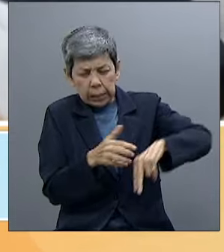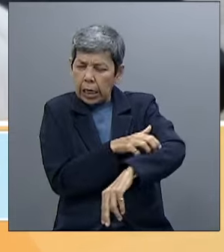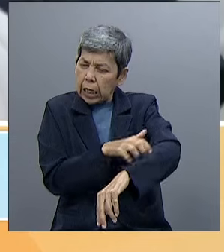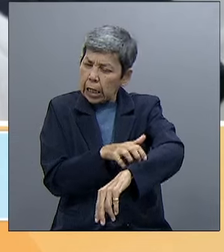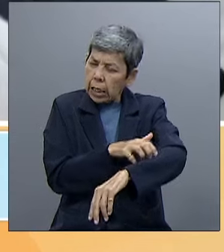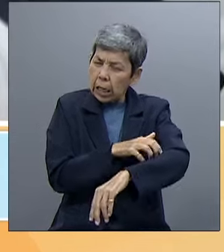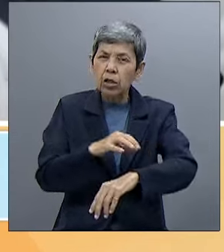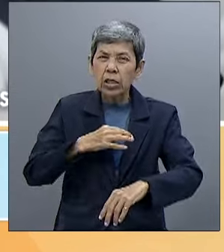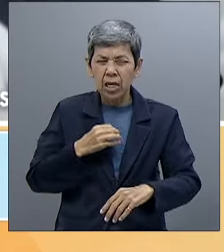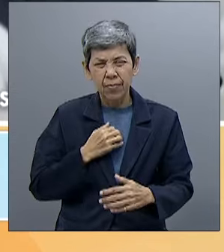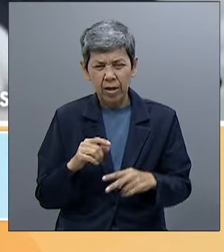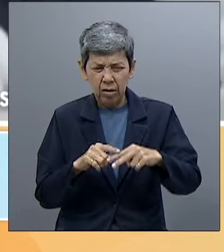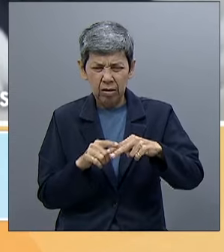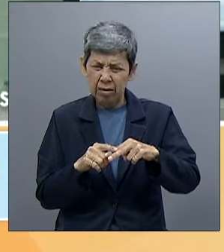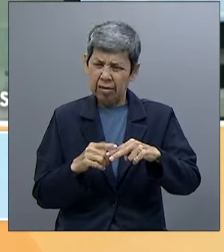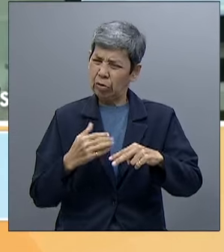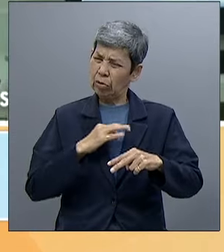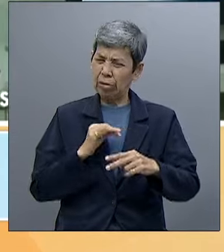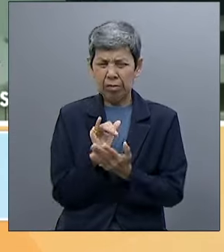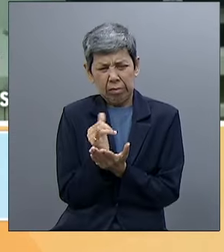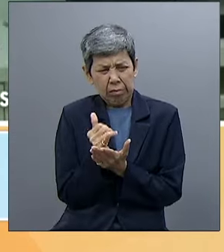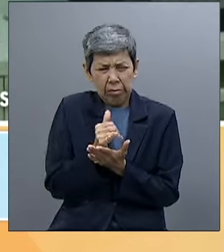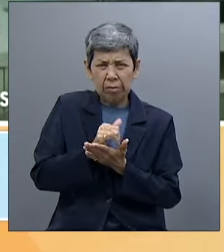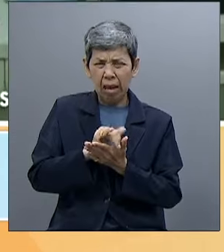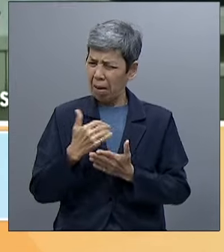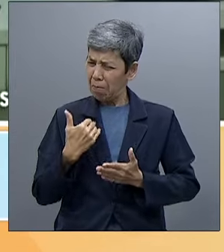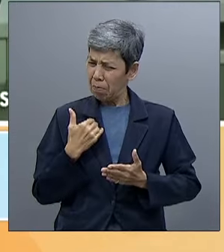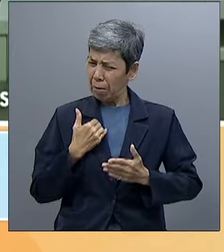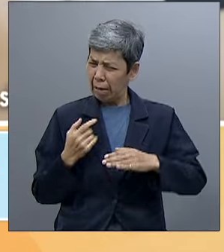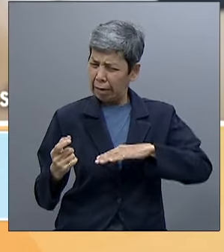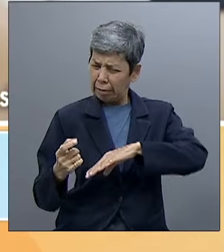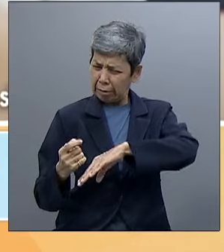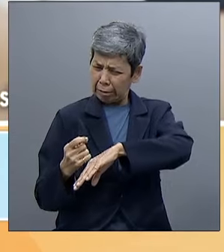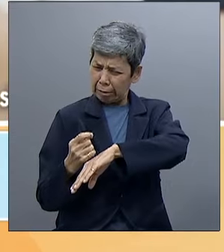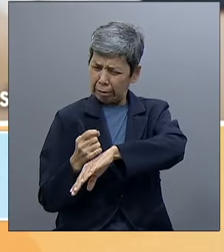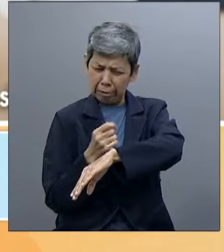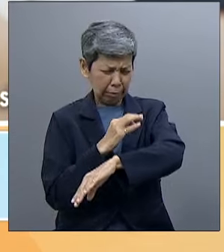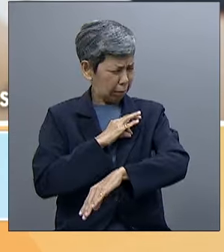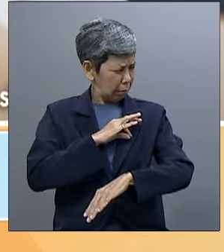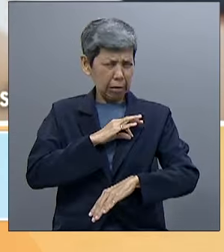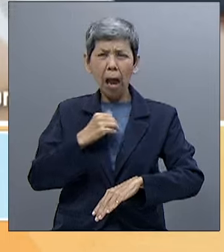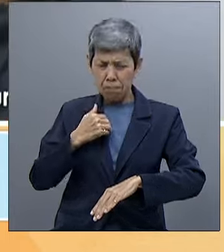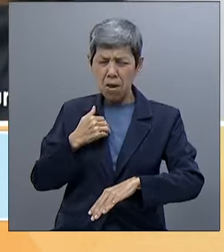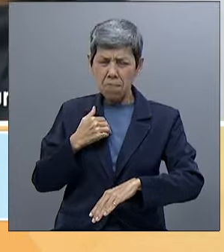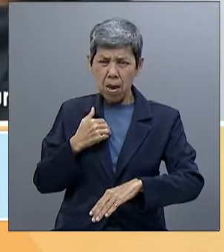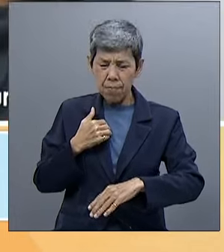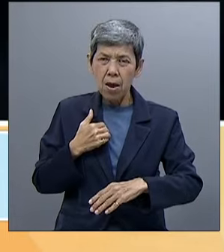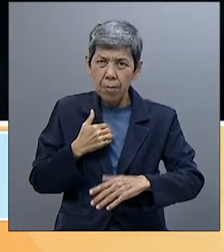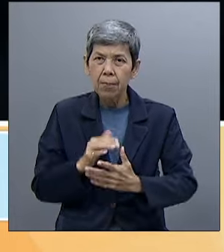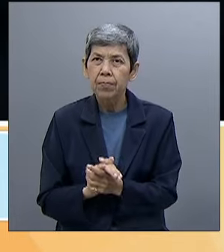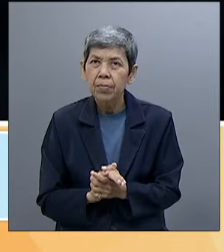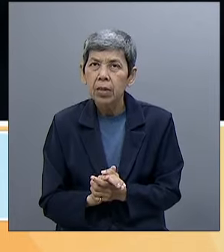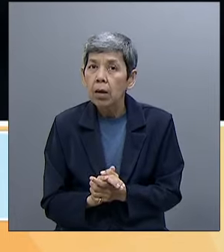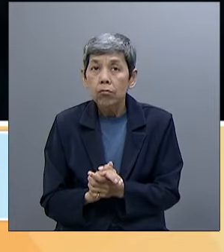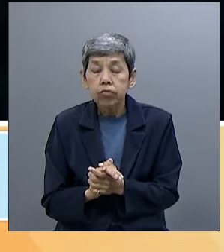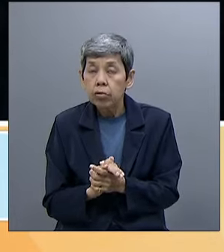เอ่อกล้ามเนื้อมันขยับหรือว่าความรู้สึกเหมือนมีอะไรไต่อยู่ในขาอ่ะค่ะอืเอ่อแล้วก็มันจะไม่ได้